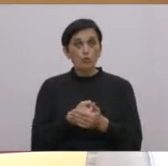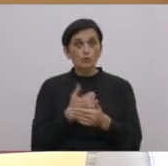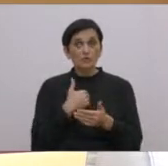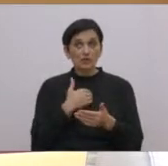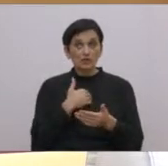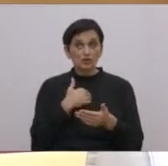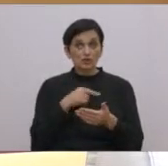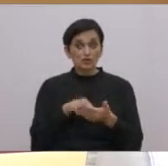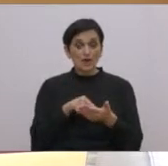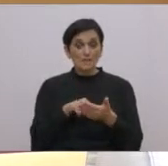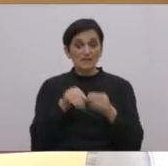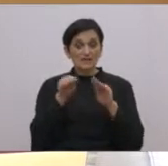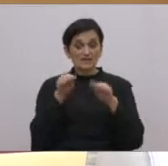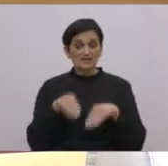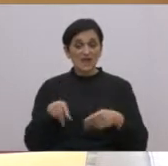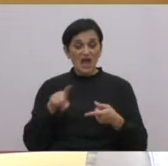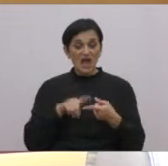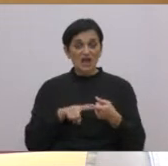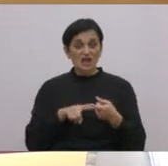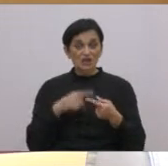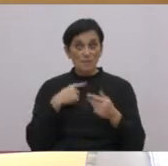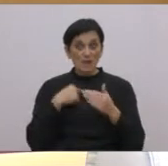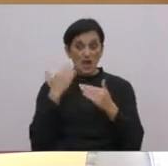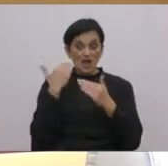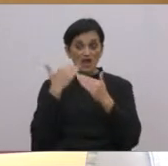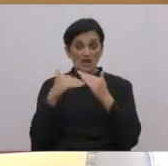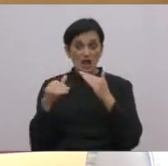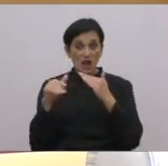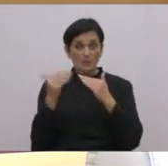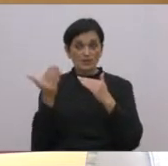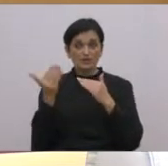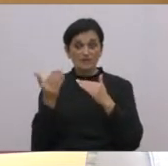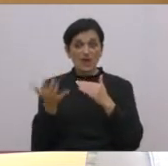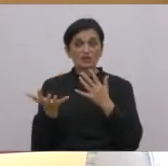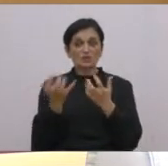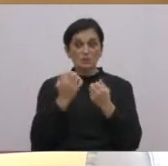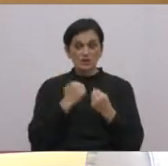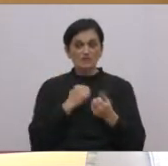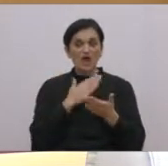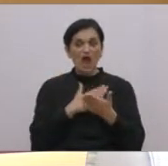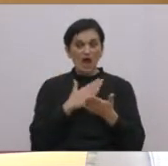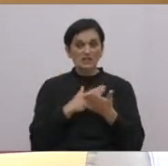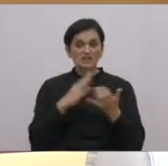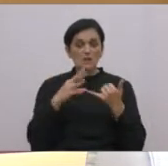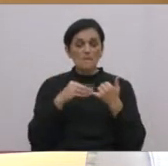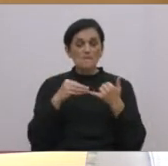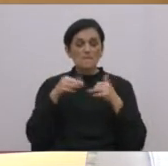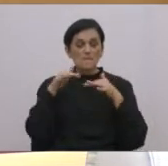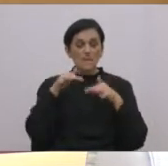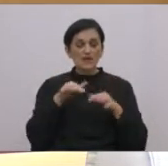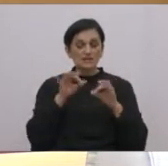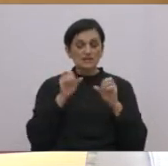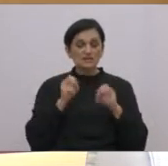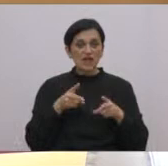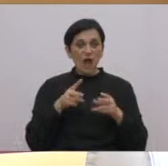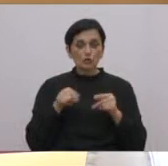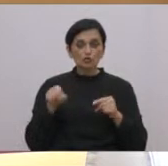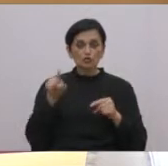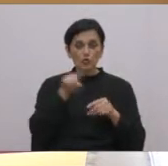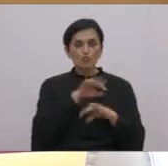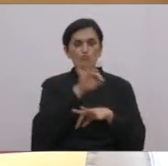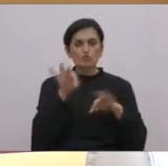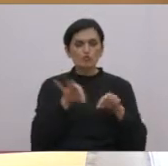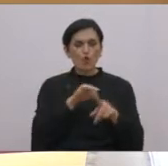წერილს დავეყრნობი, რომელიც თქვენგან მე გამოგიგზავნეს და თქვენგან მივიღე, რომ არსებობს მეწყერსაშიში ზონები, თორემ ეხა ეს პროექტი რომ კარგია